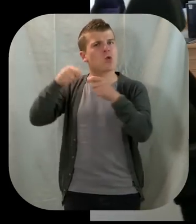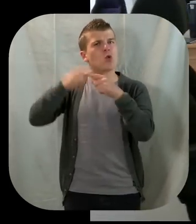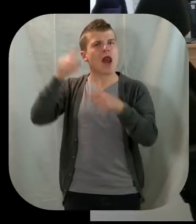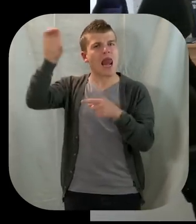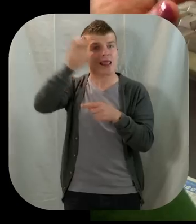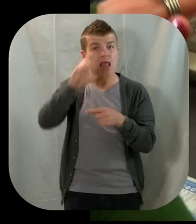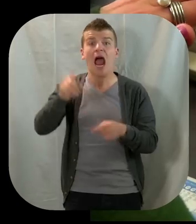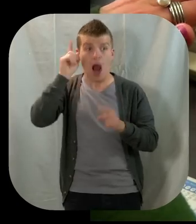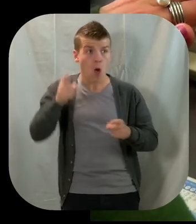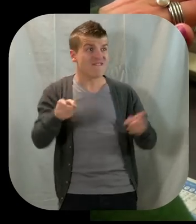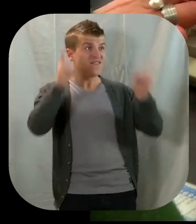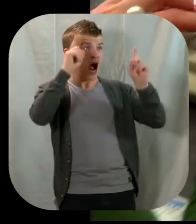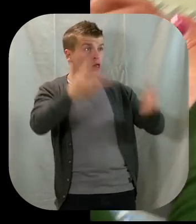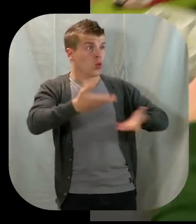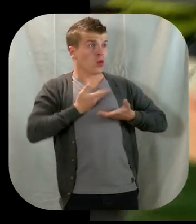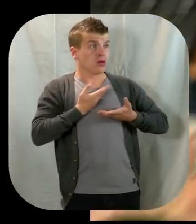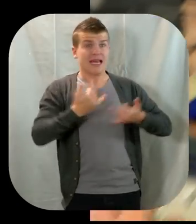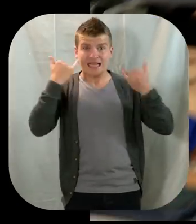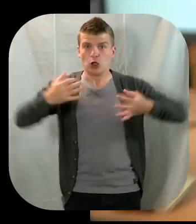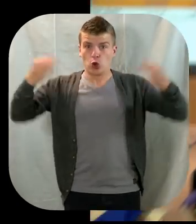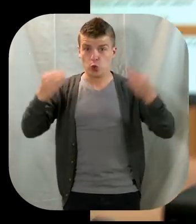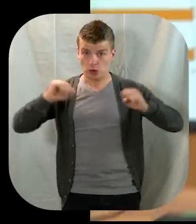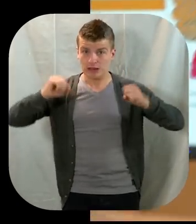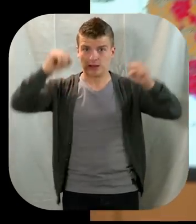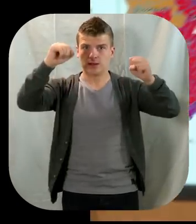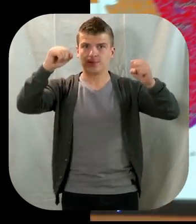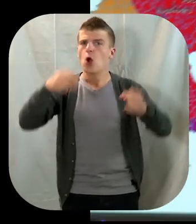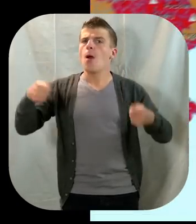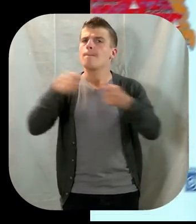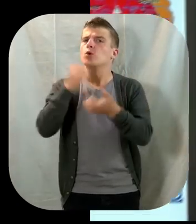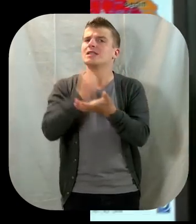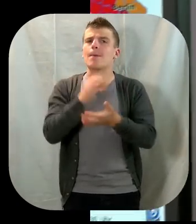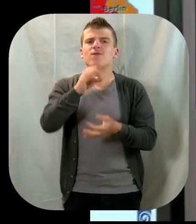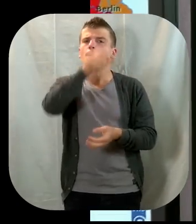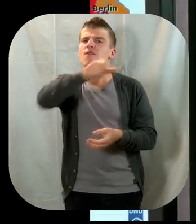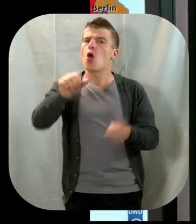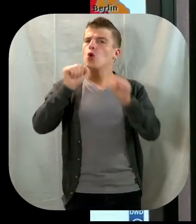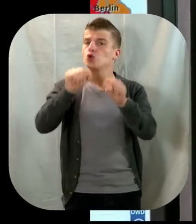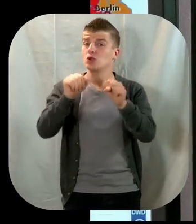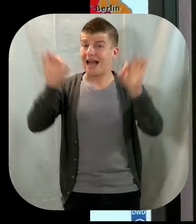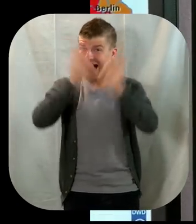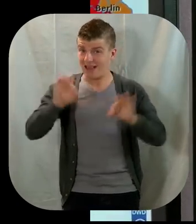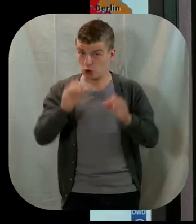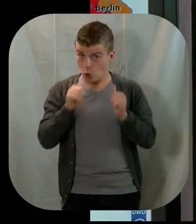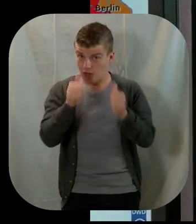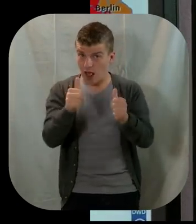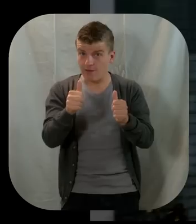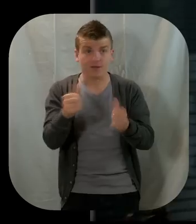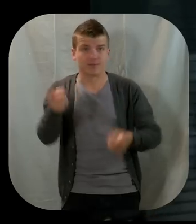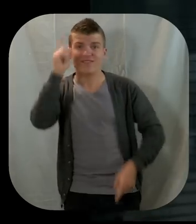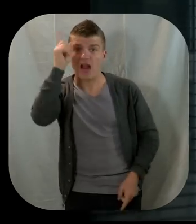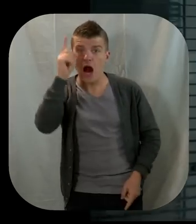und werden tätig. Auf der Internetseite des Bundesamtes für Bevölkerungsschutz und Katastrophenhilfe werden Warnungen und Ratschläge